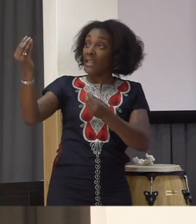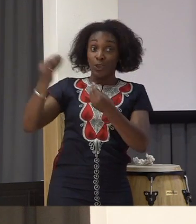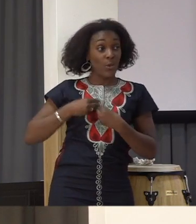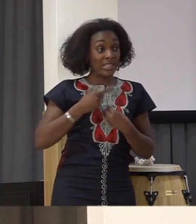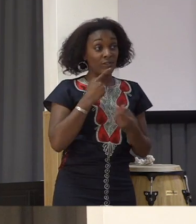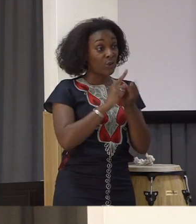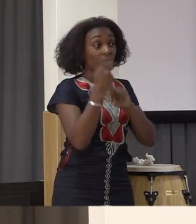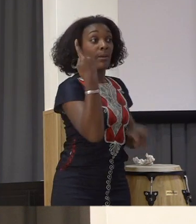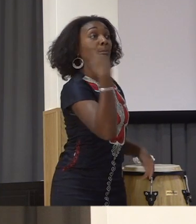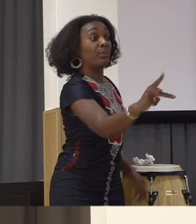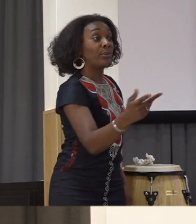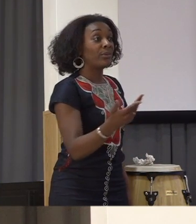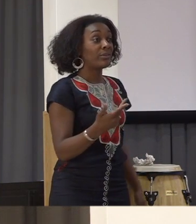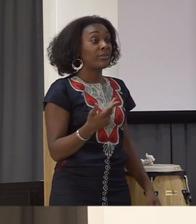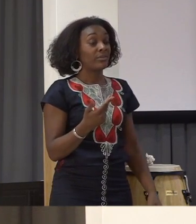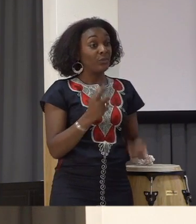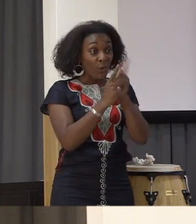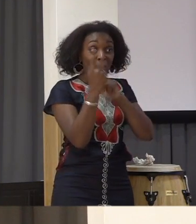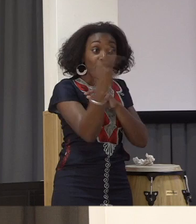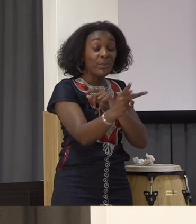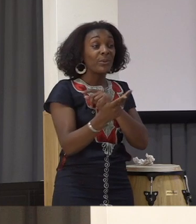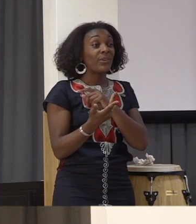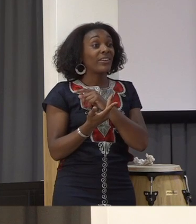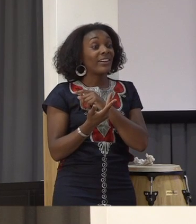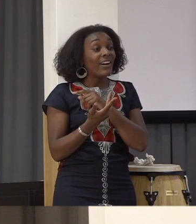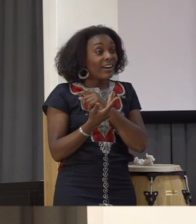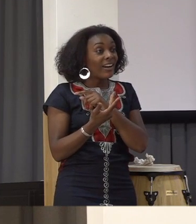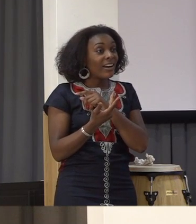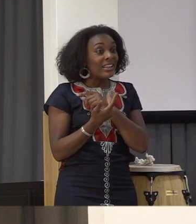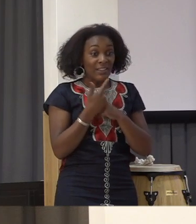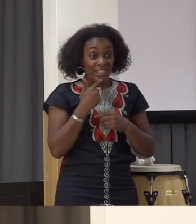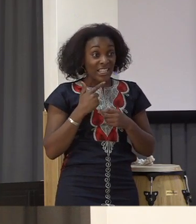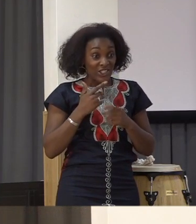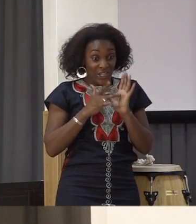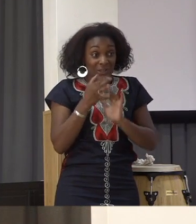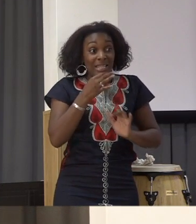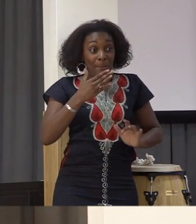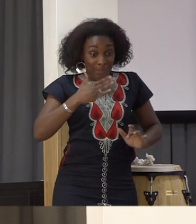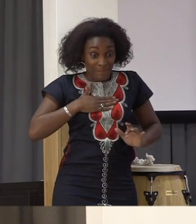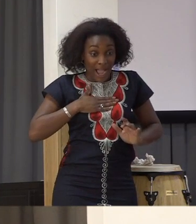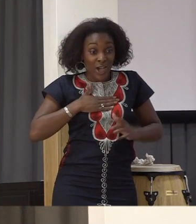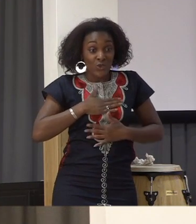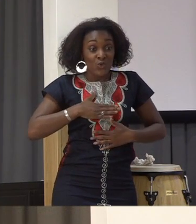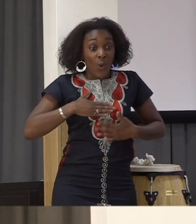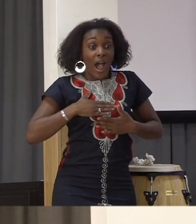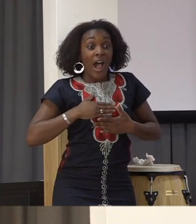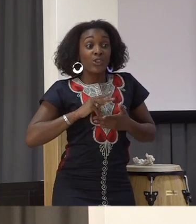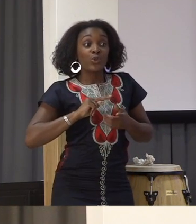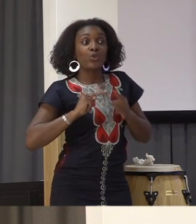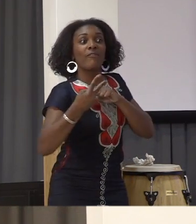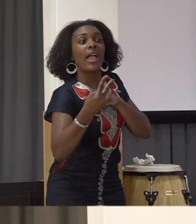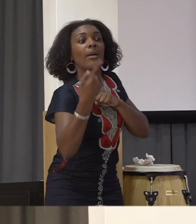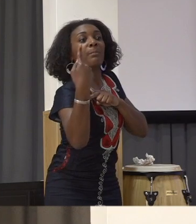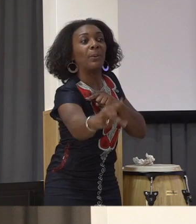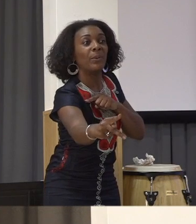c'est notre joie. Ça veut dire que, entre autres, que nous ne pouvons pas être heureux par nous-mêmes. C'est pas possible. Si